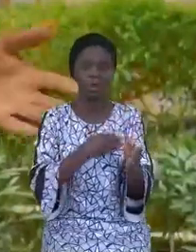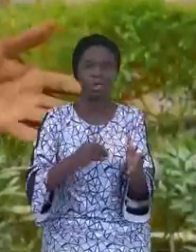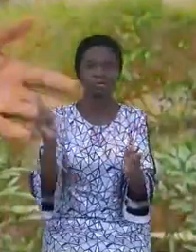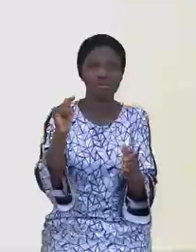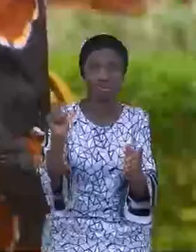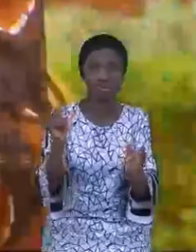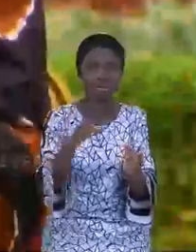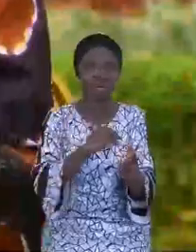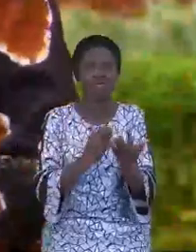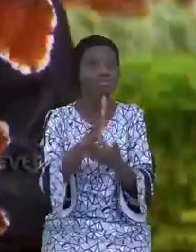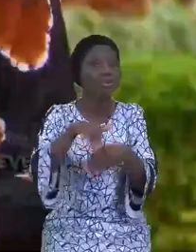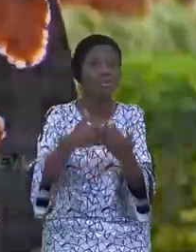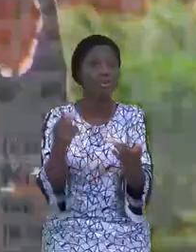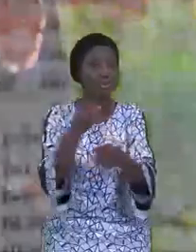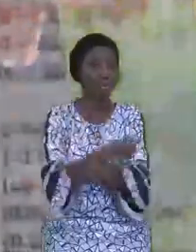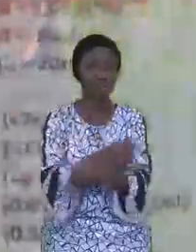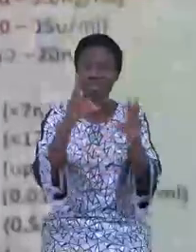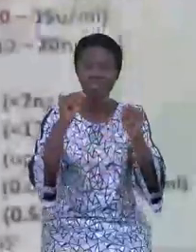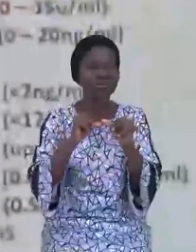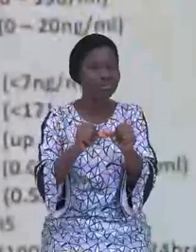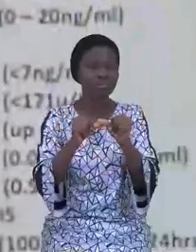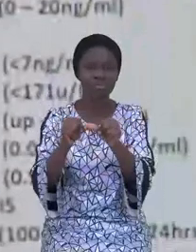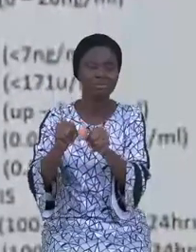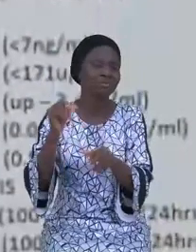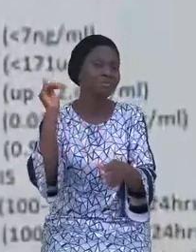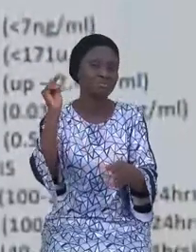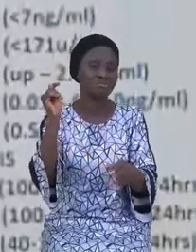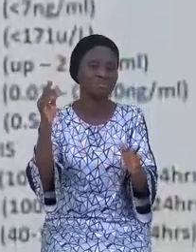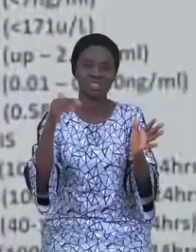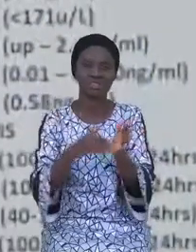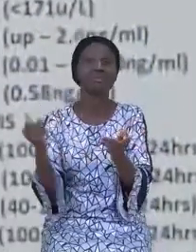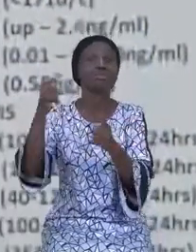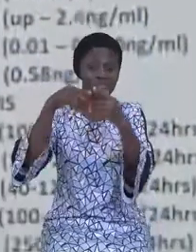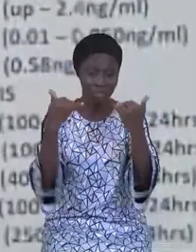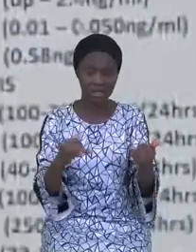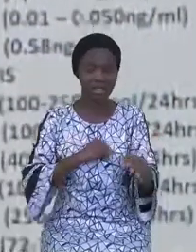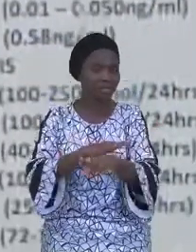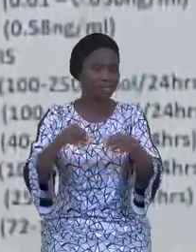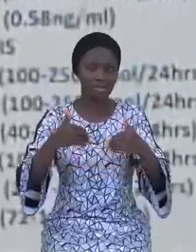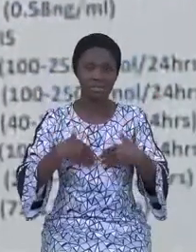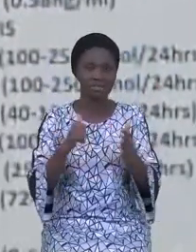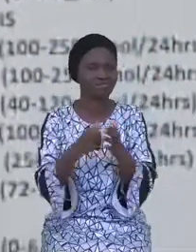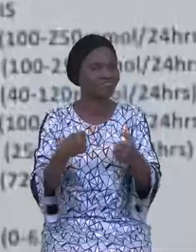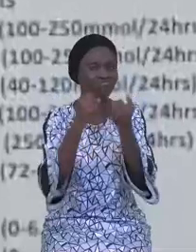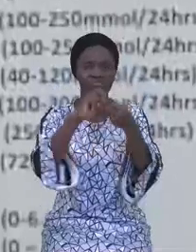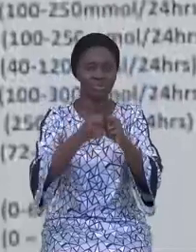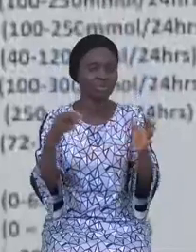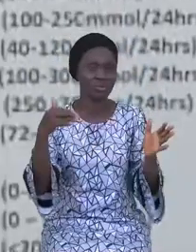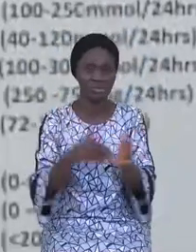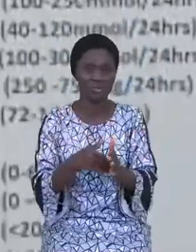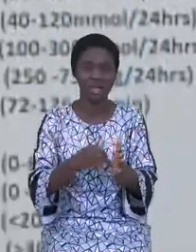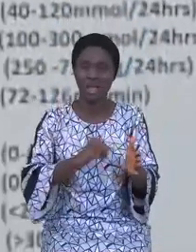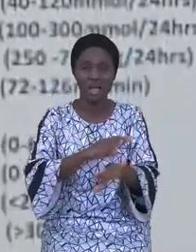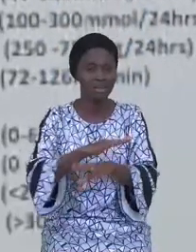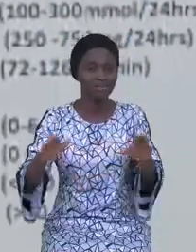plus d'urine continue. Jusqu'à ce moment, je n'ai plus ce défi. Je